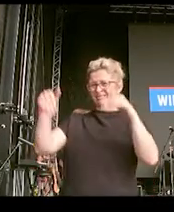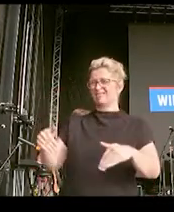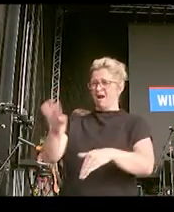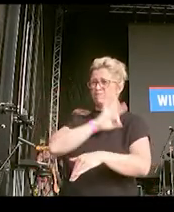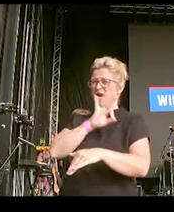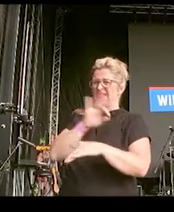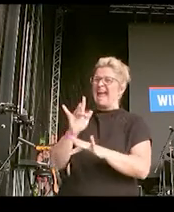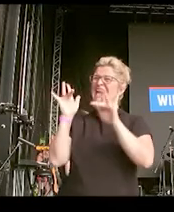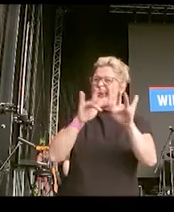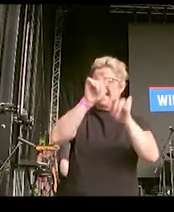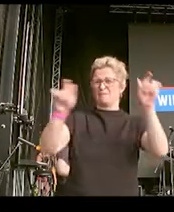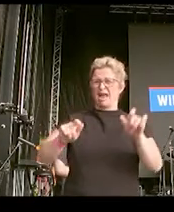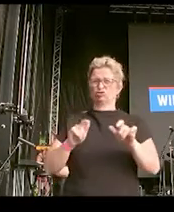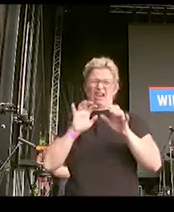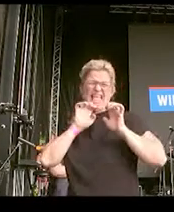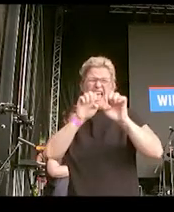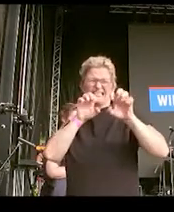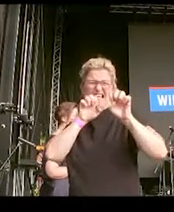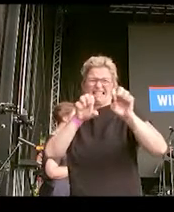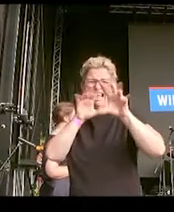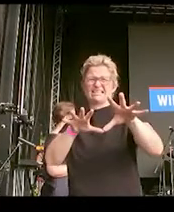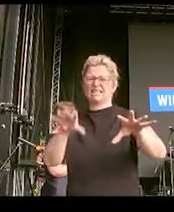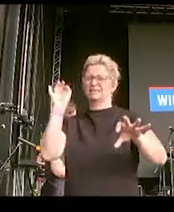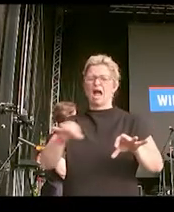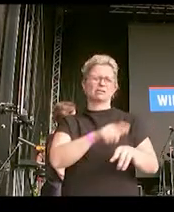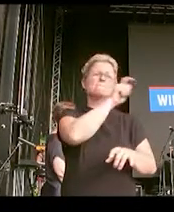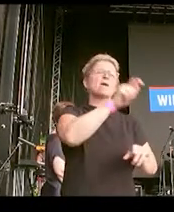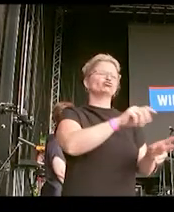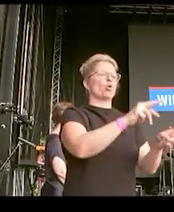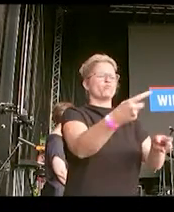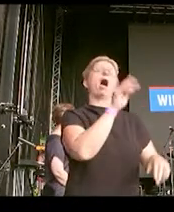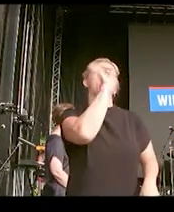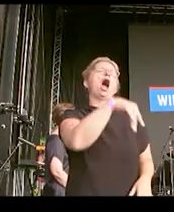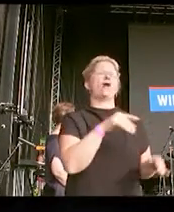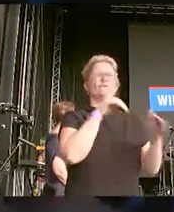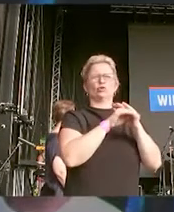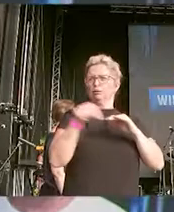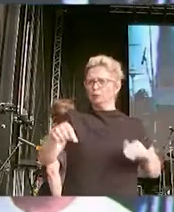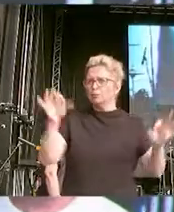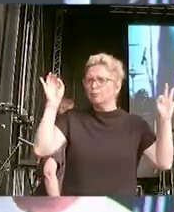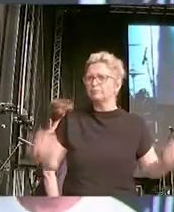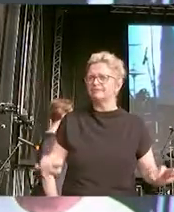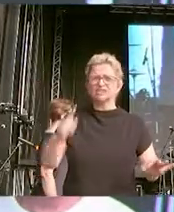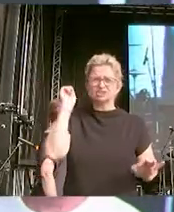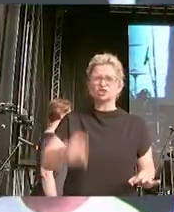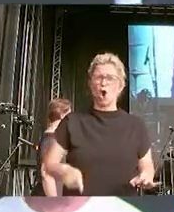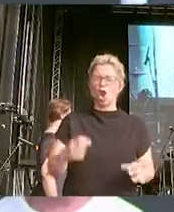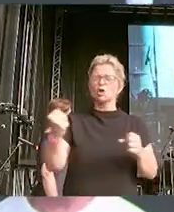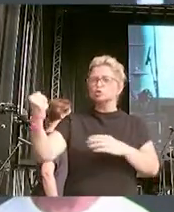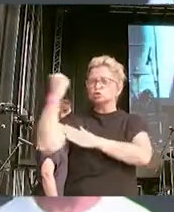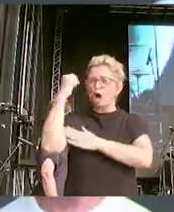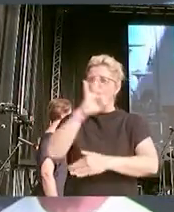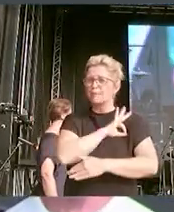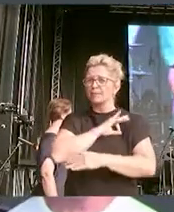und schuld daran ist, dass auf Jagd auf Menschen Flüchtlinge gemacht wird, stärkste Partei hier im Osten werden soll. Und